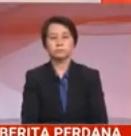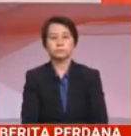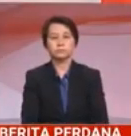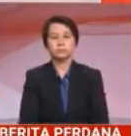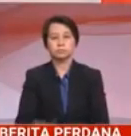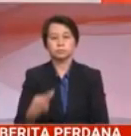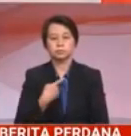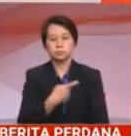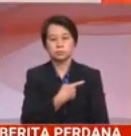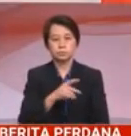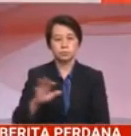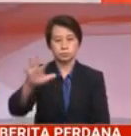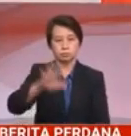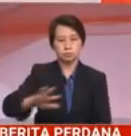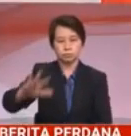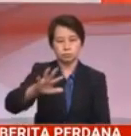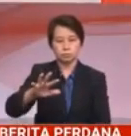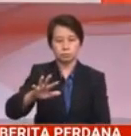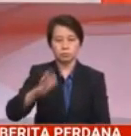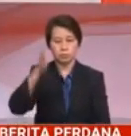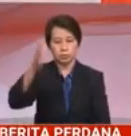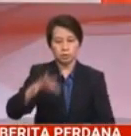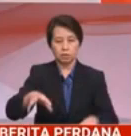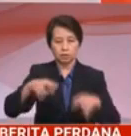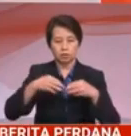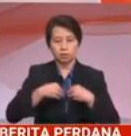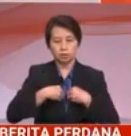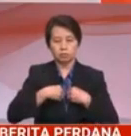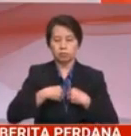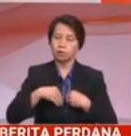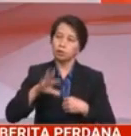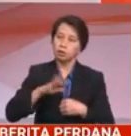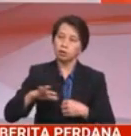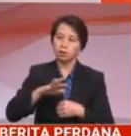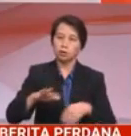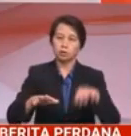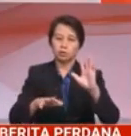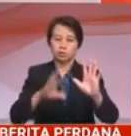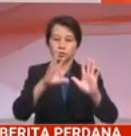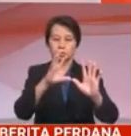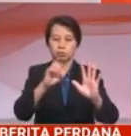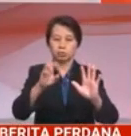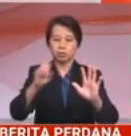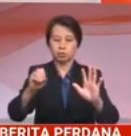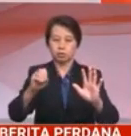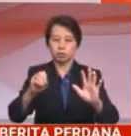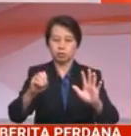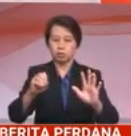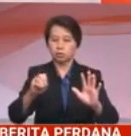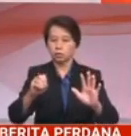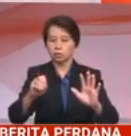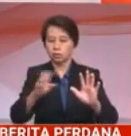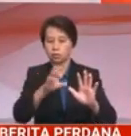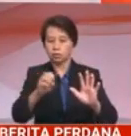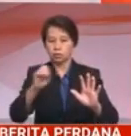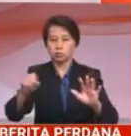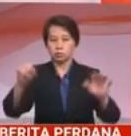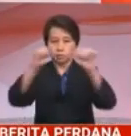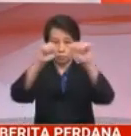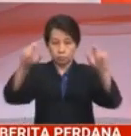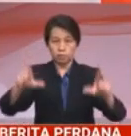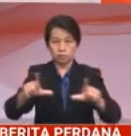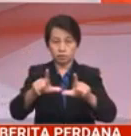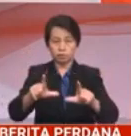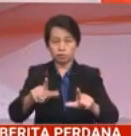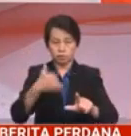Kita menjangkakan akan menerima lebih kurang dalam 500 permohonan pensijilan yang